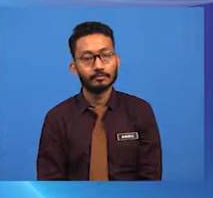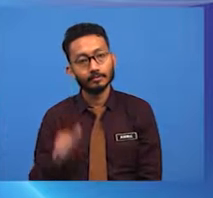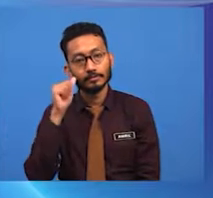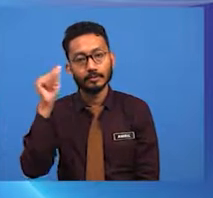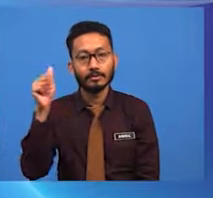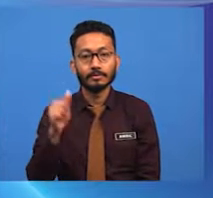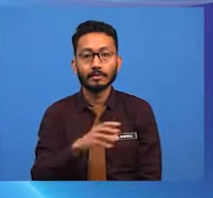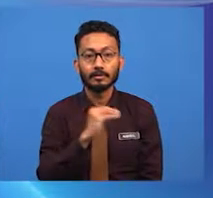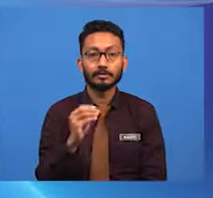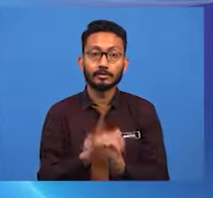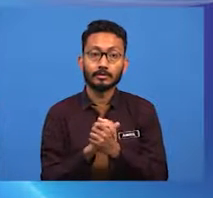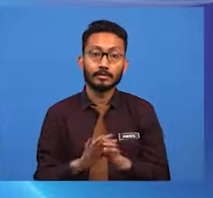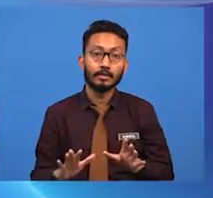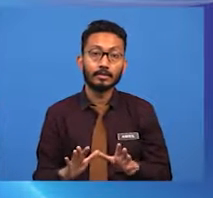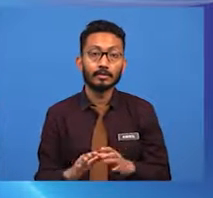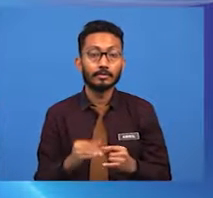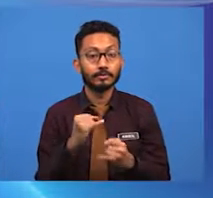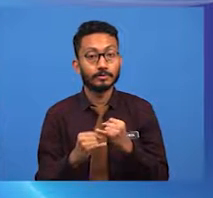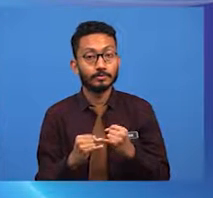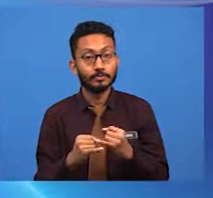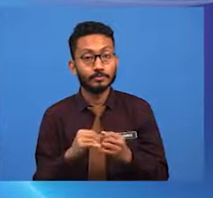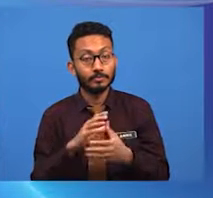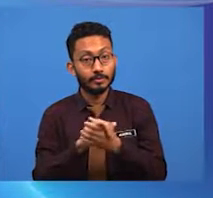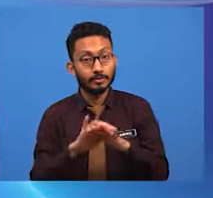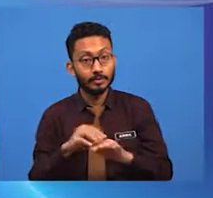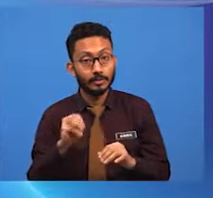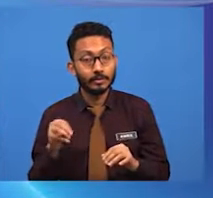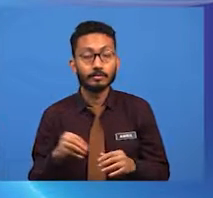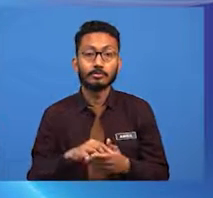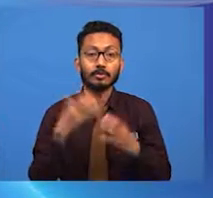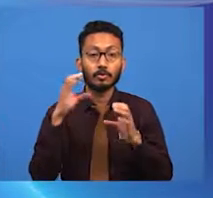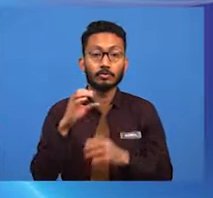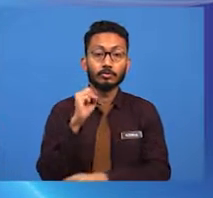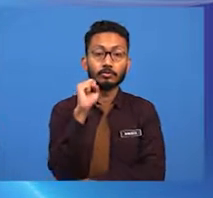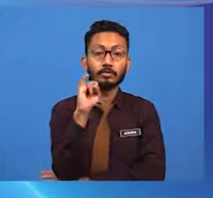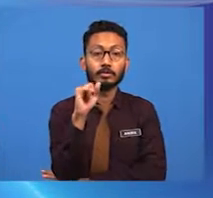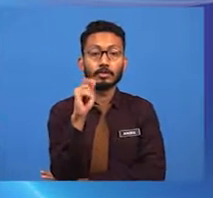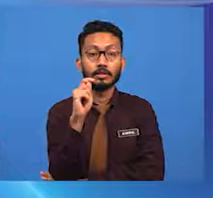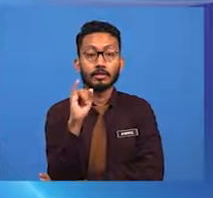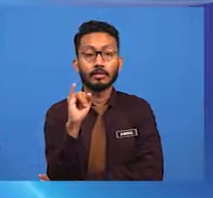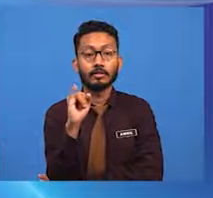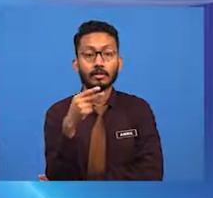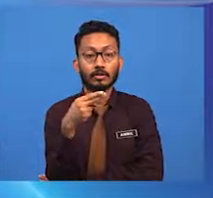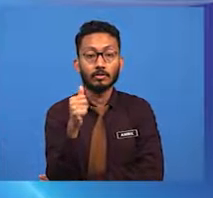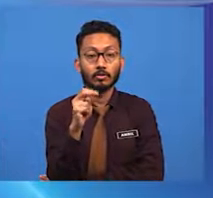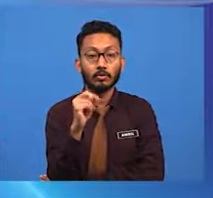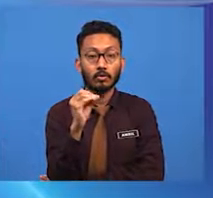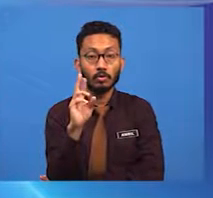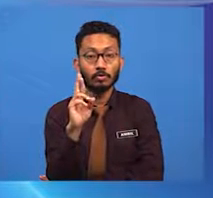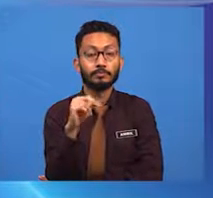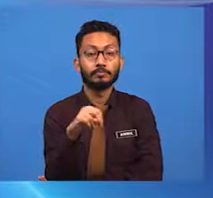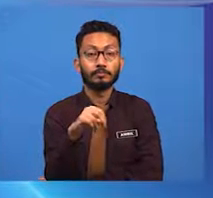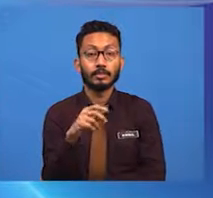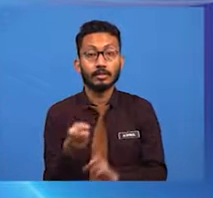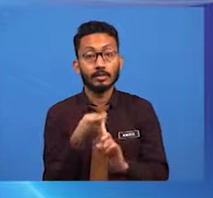Assalamualaikum dan selamat sejahtera murid-murid. Saya Cikgu Siti Nur binti Yusof dari SMK Bandar Seri